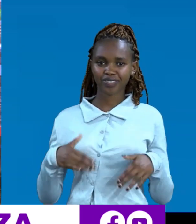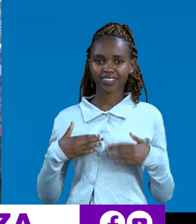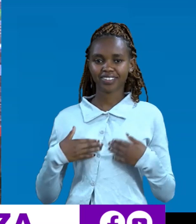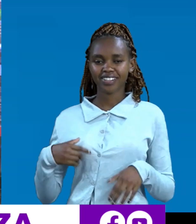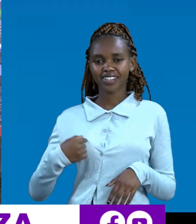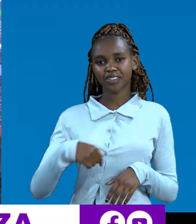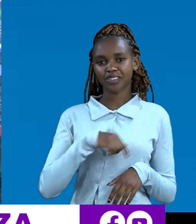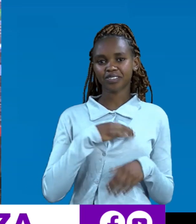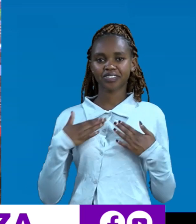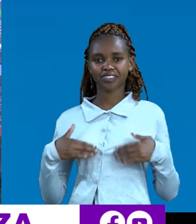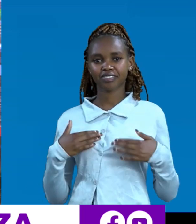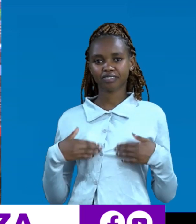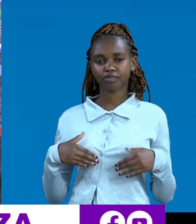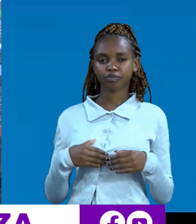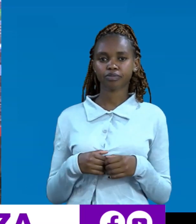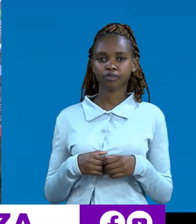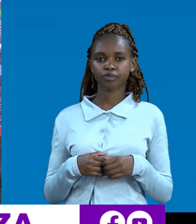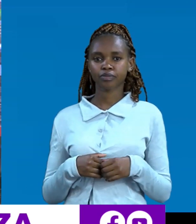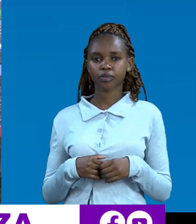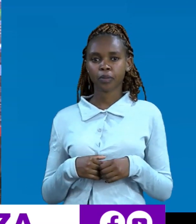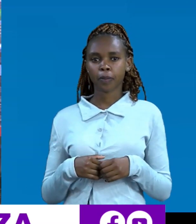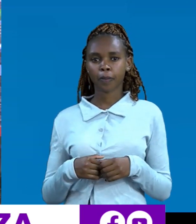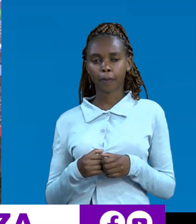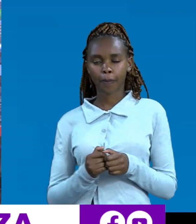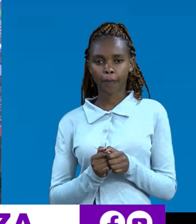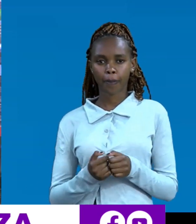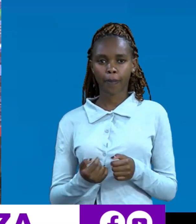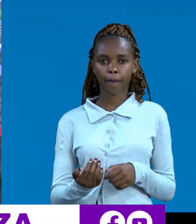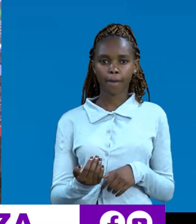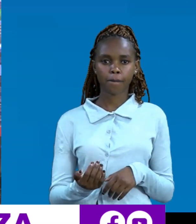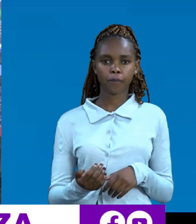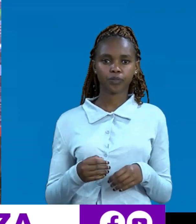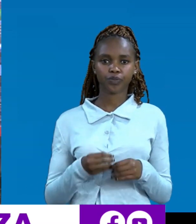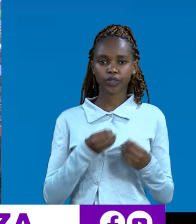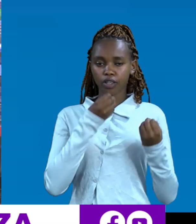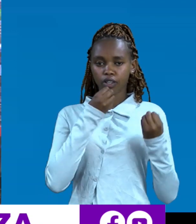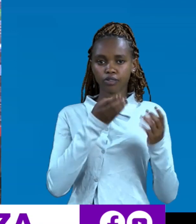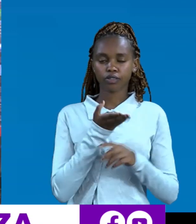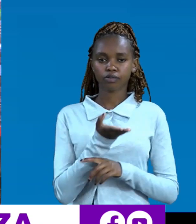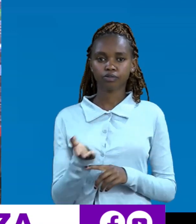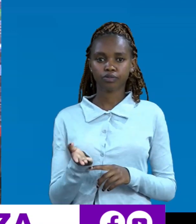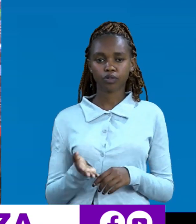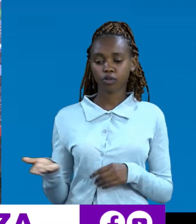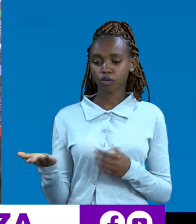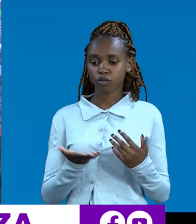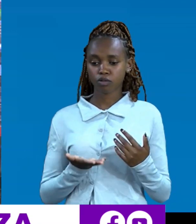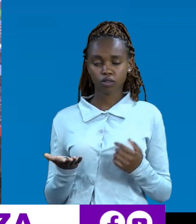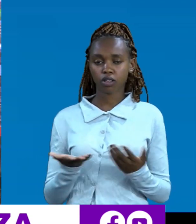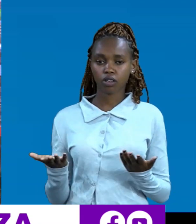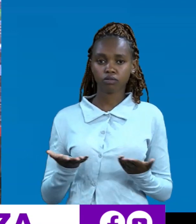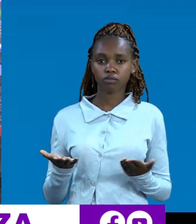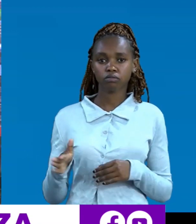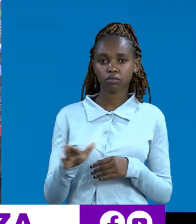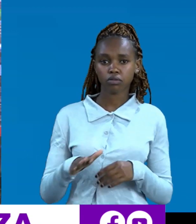wakadinali. Ndiyo yo. Pia wako set to hold our solo concert. Pia tutawa update ni lini na ni wapi. Vile tu